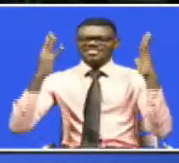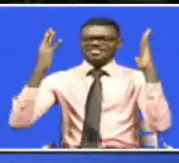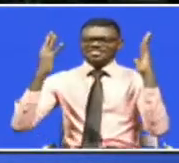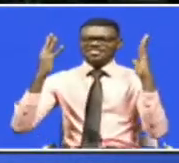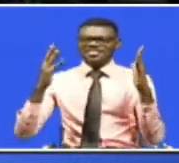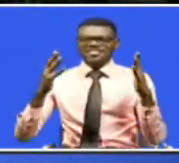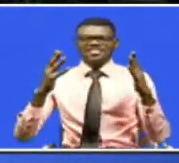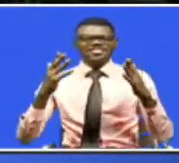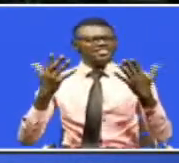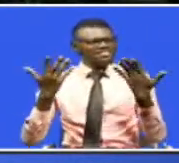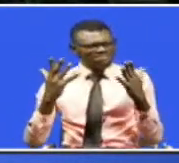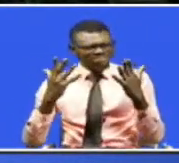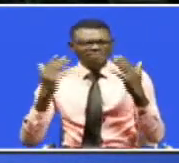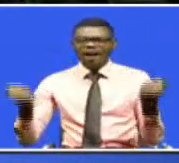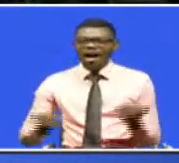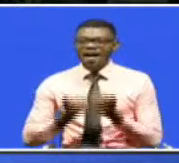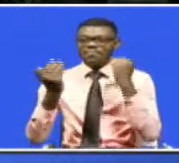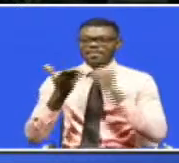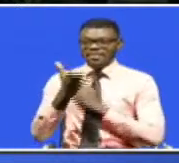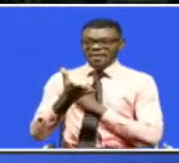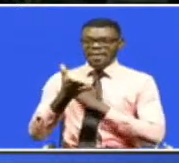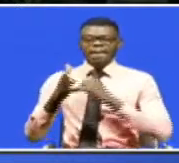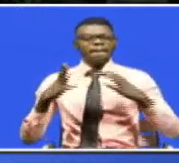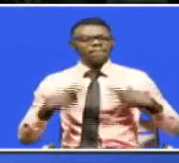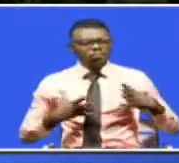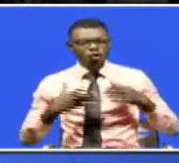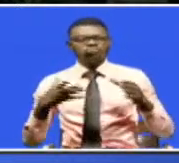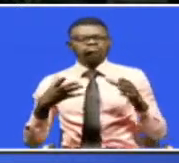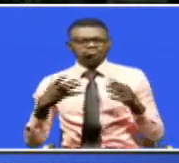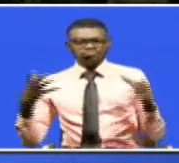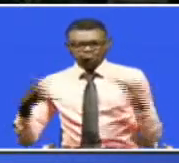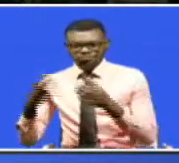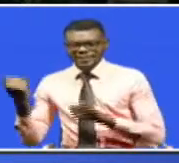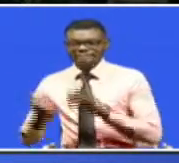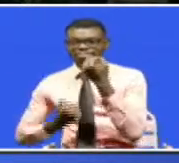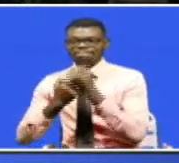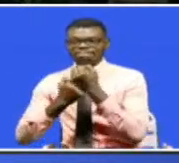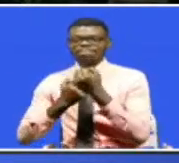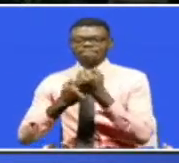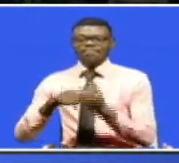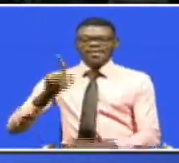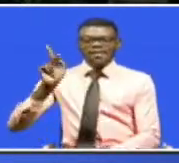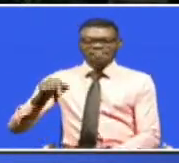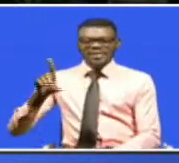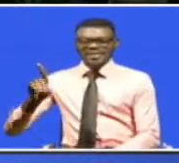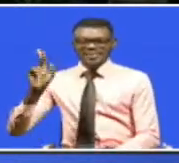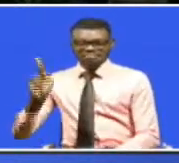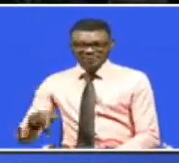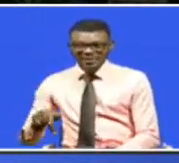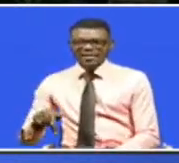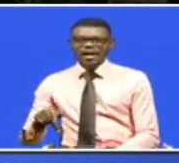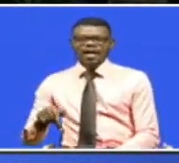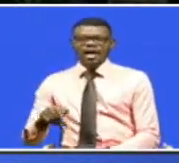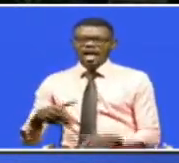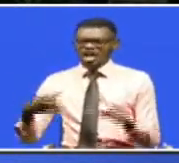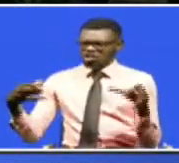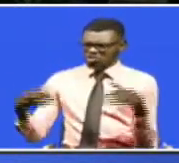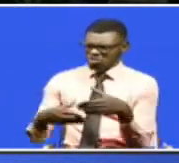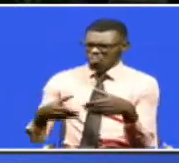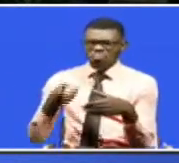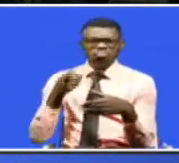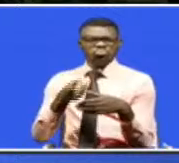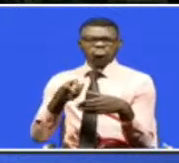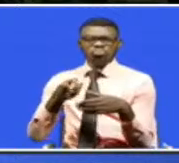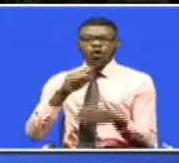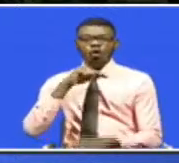na sherehe ambazo wafuasi wa yule mgombeaji wa People's Empowerment Party, chama ambacho